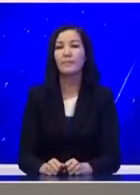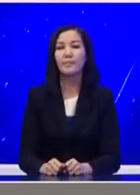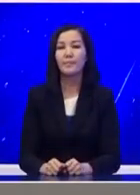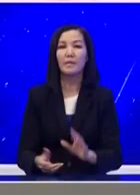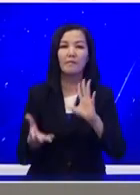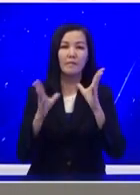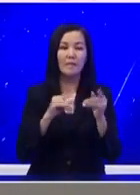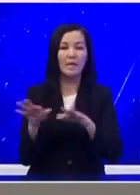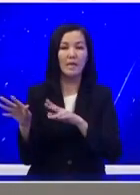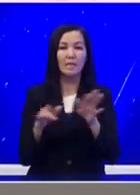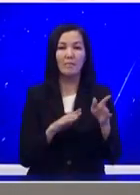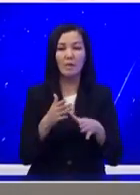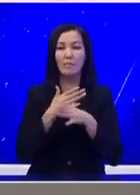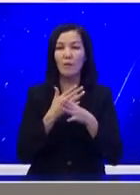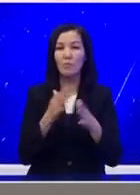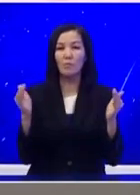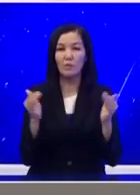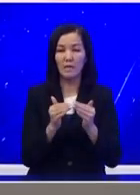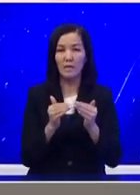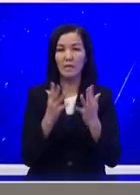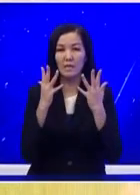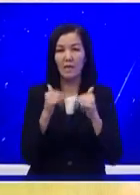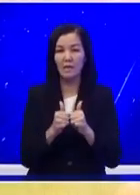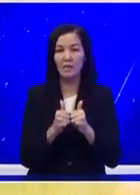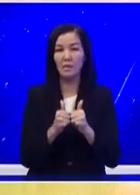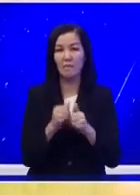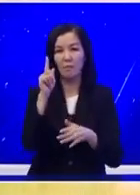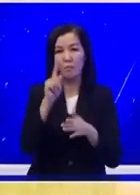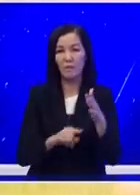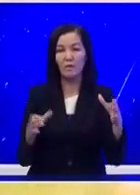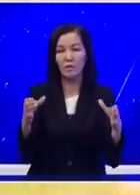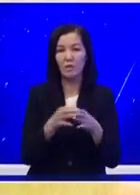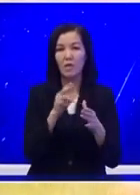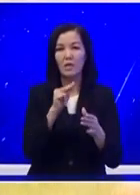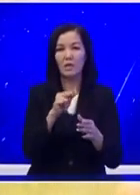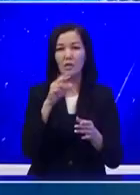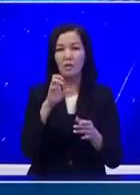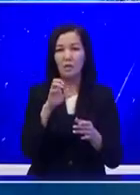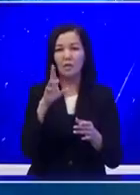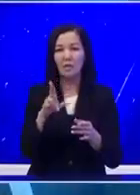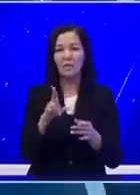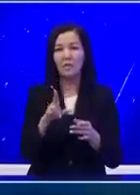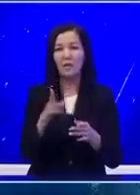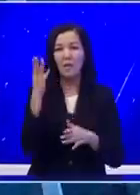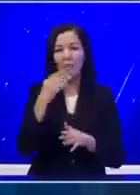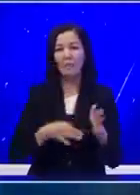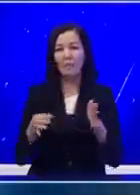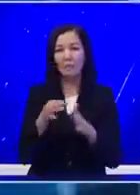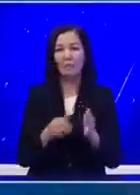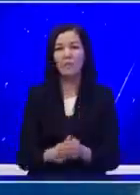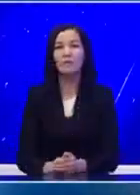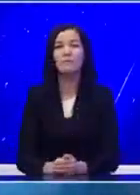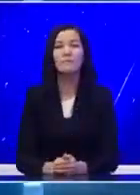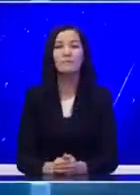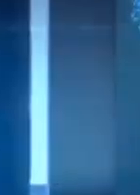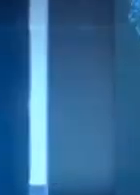Все эти меры, несомненно, помогут сократить количество пожаров, уверены в штабе ДЧС Алматинской области. Дамир Анитов, Ержан Десен,